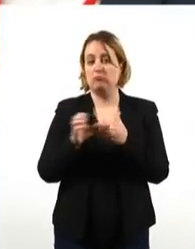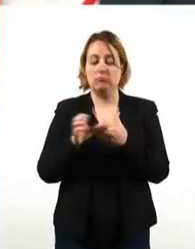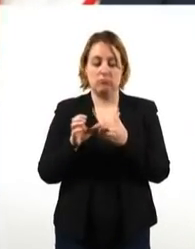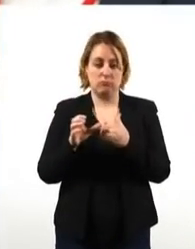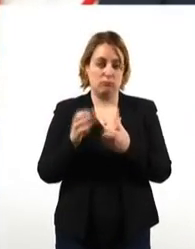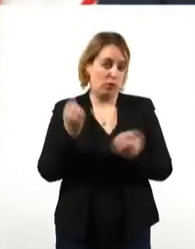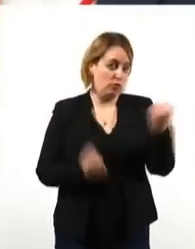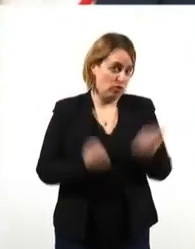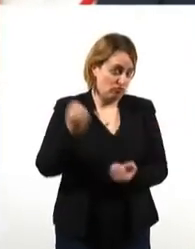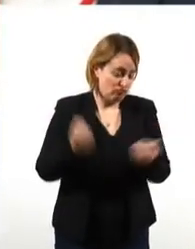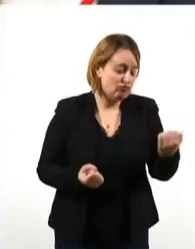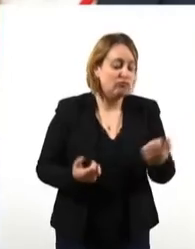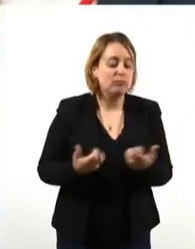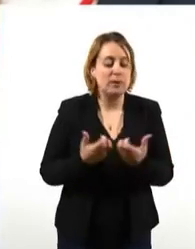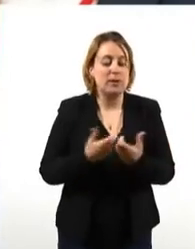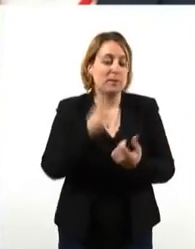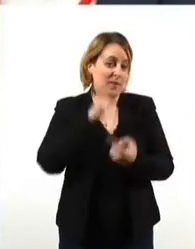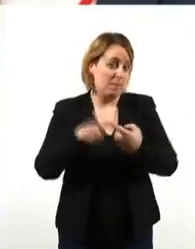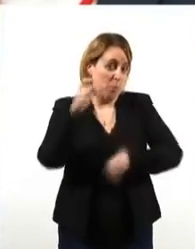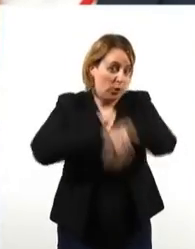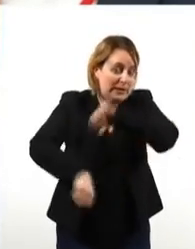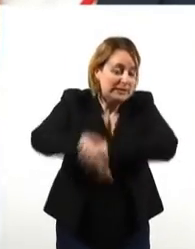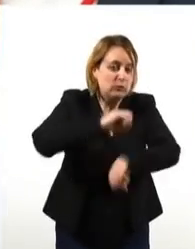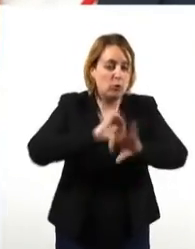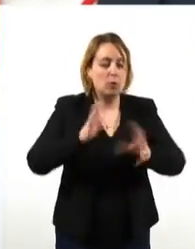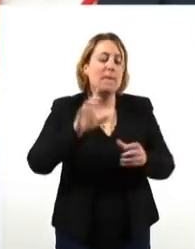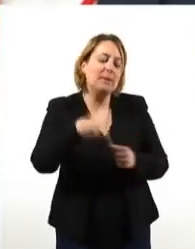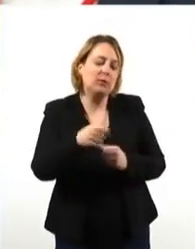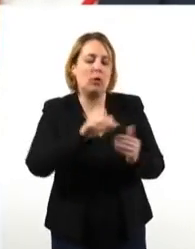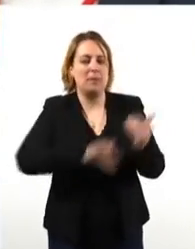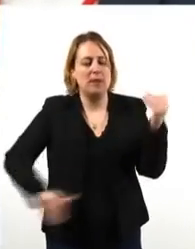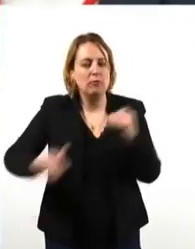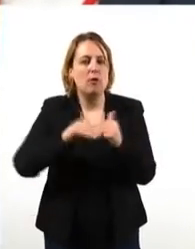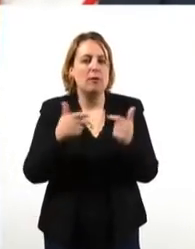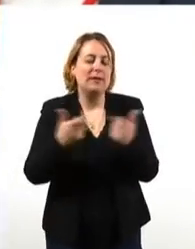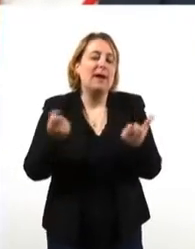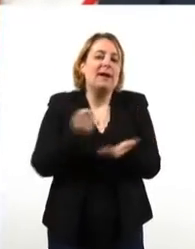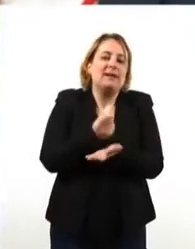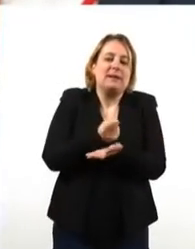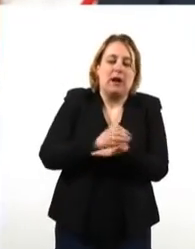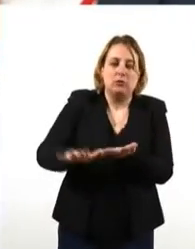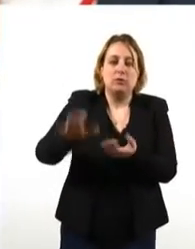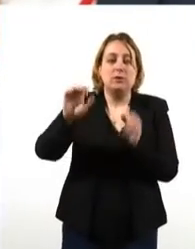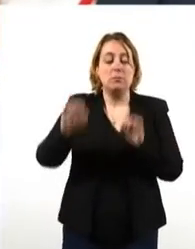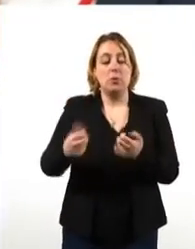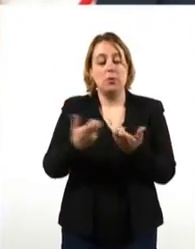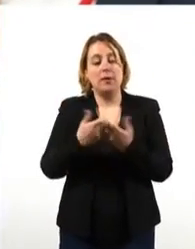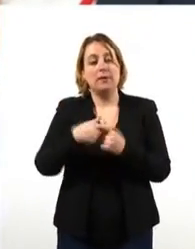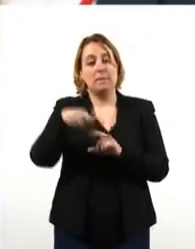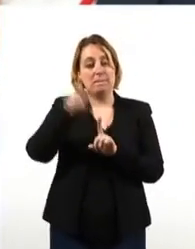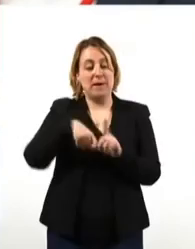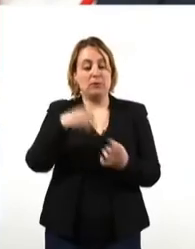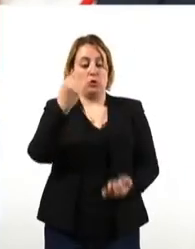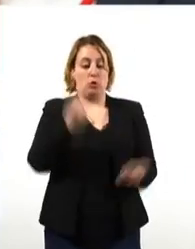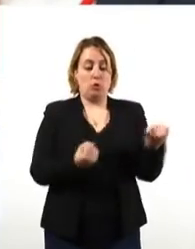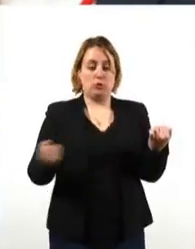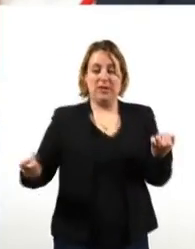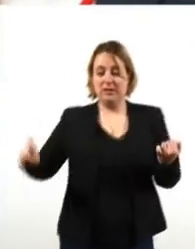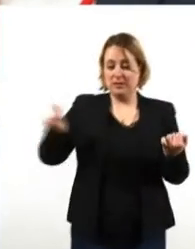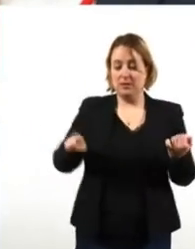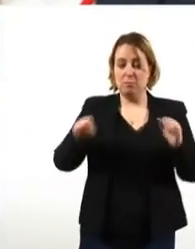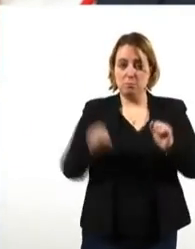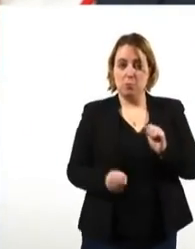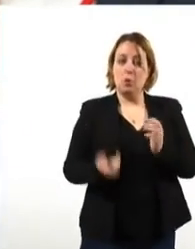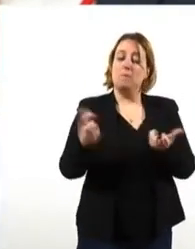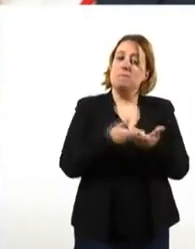pense qu'il y a encore plein de choses à faire pour organiser, parce qu'il faut une plateforme, il faut des choses comme ça. C'est gratuit, ça peut faire même baisser les frais pour ceux qui ont recours au